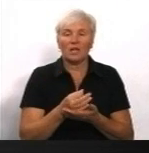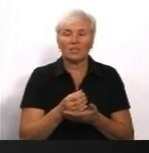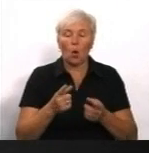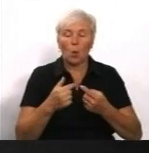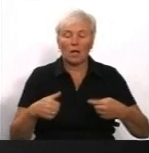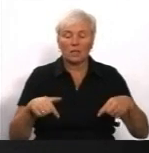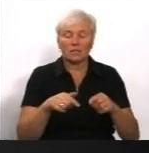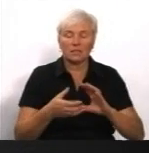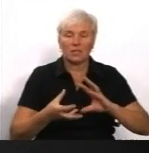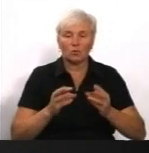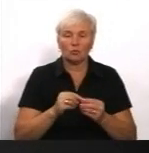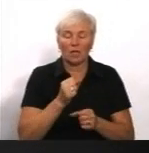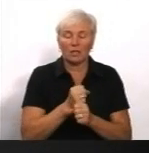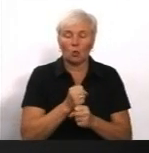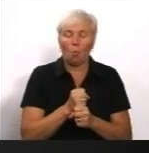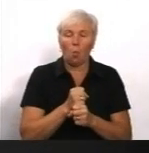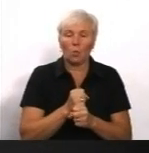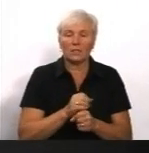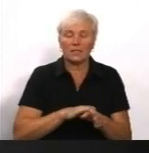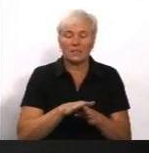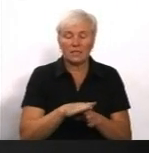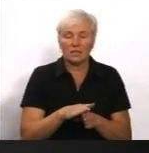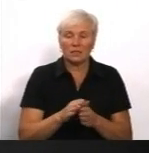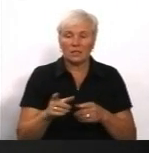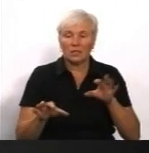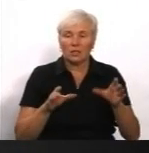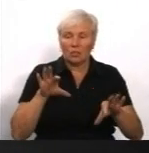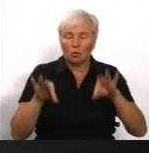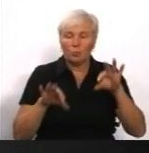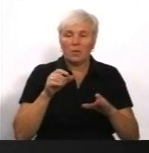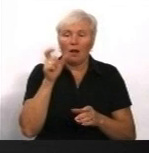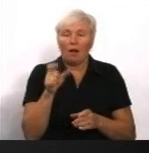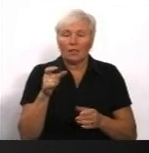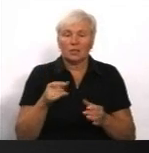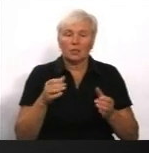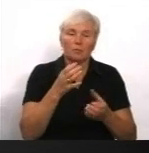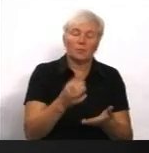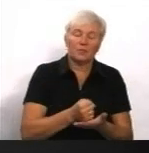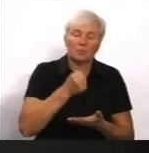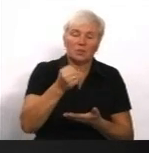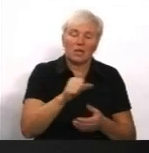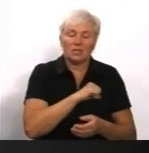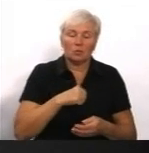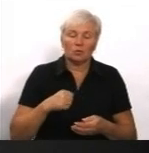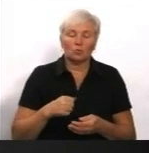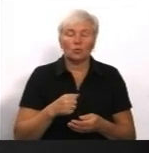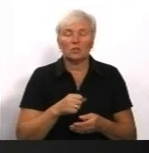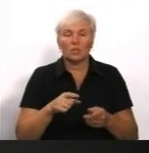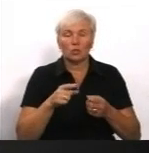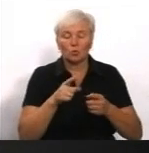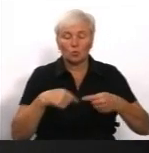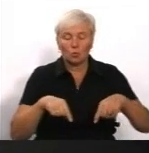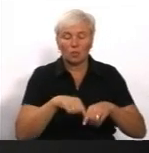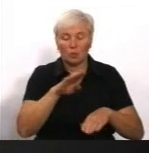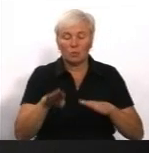та результати його роботи. Здійснює добір кадрів, призначає та звільняє з посад керівників самостійних структурних підрозділів інших